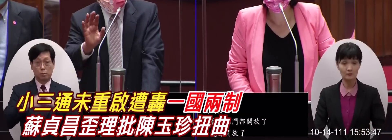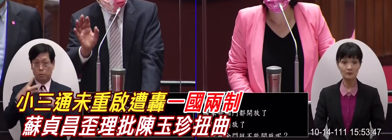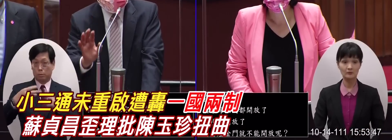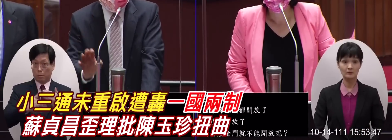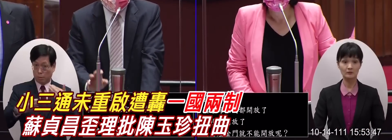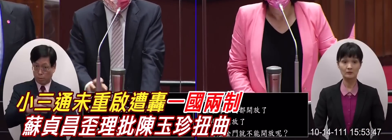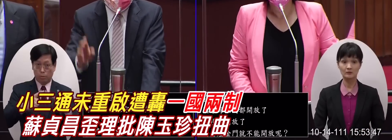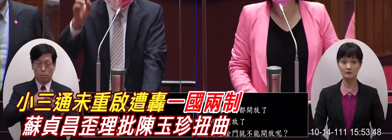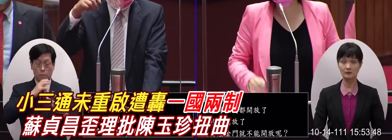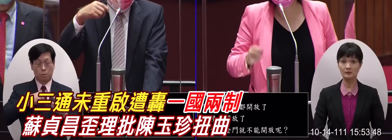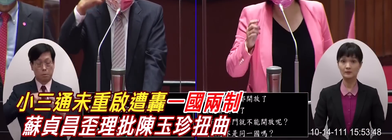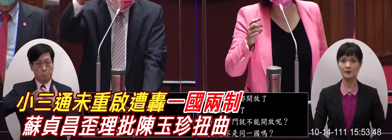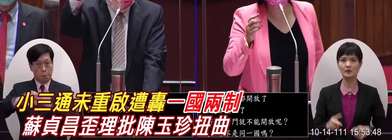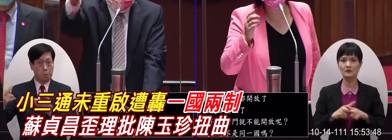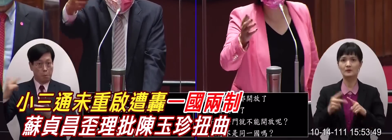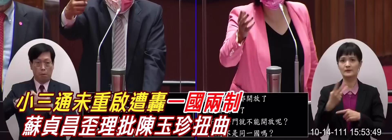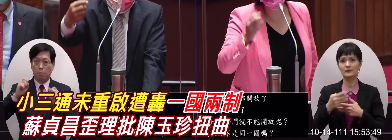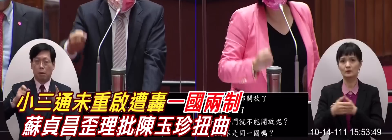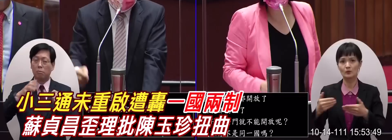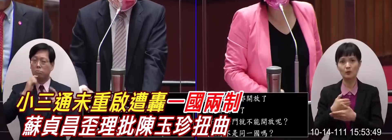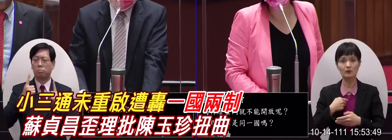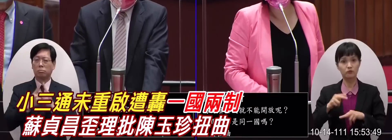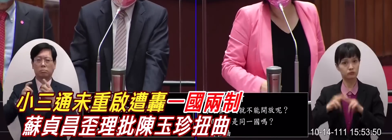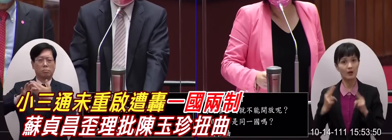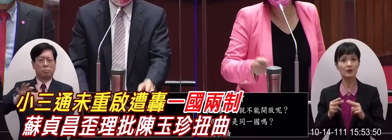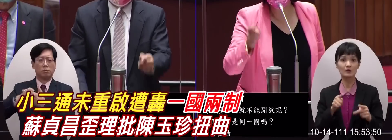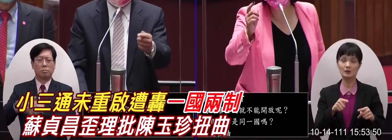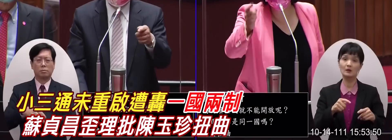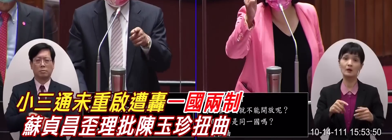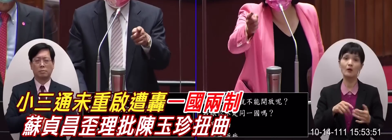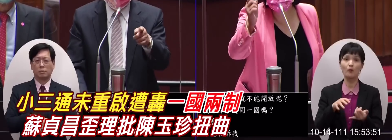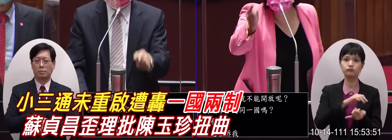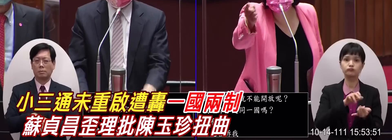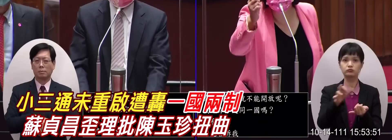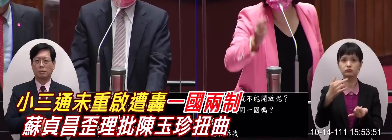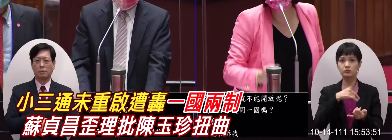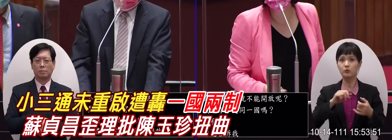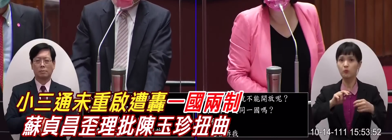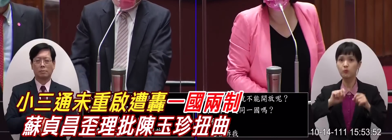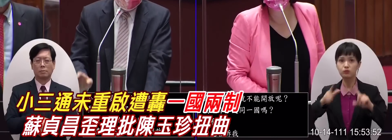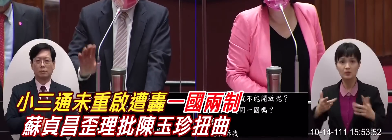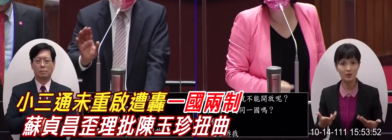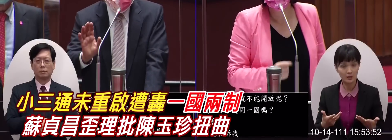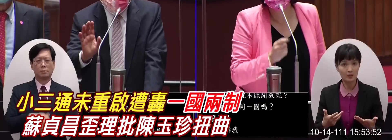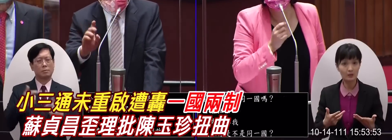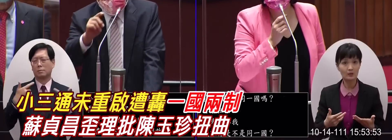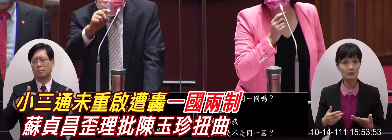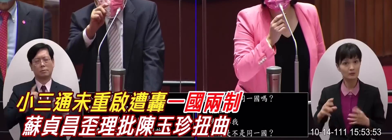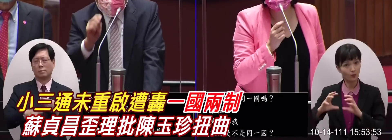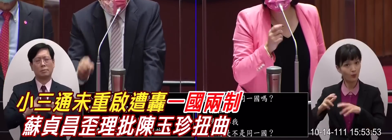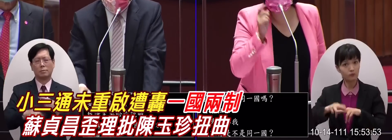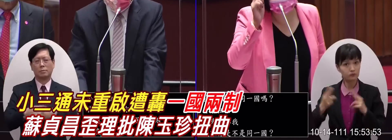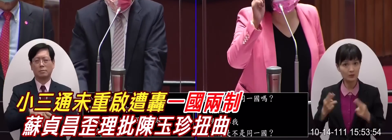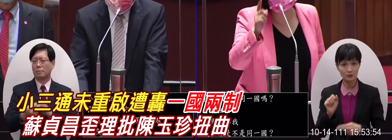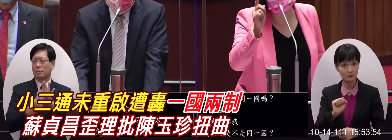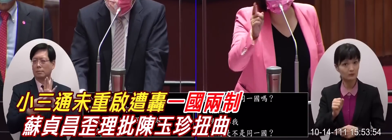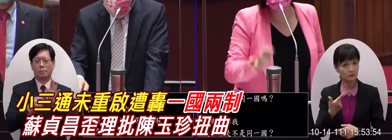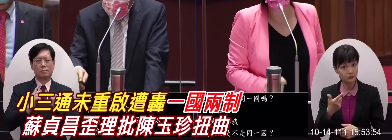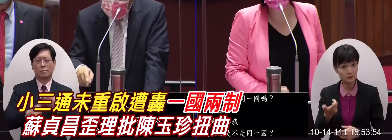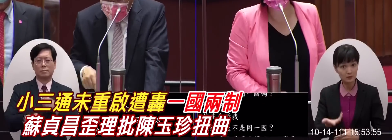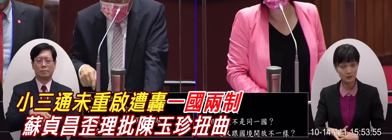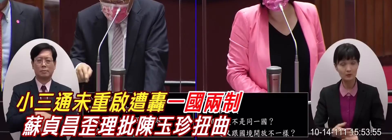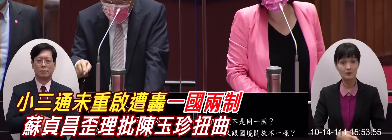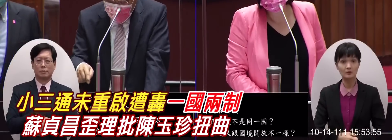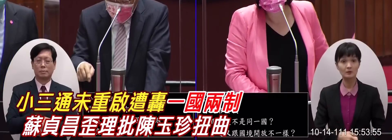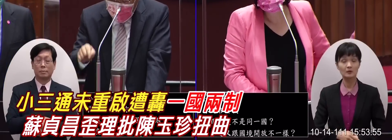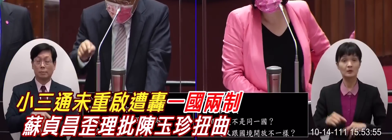跟国境开放， 小三通又跟国境开放不一样。小三通金门是不是国境？ 不对，你这 讲法不对。金门是不是国